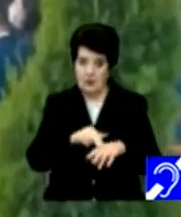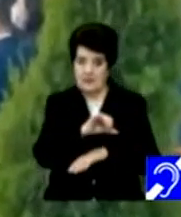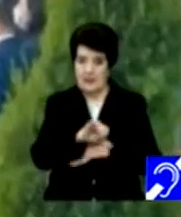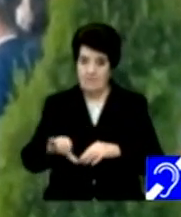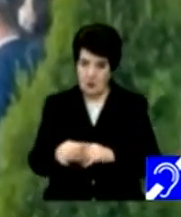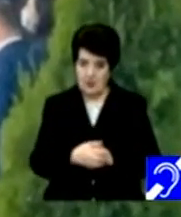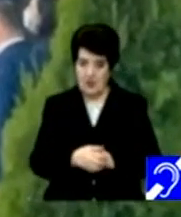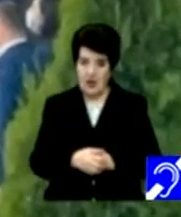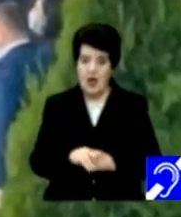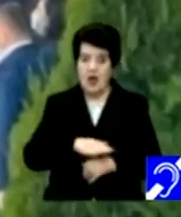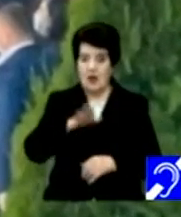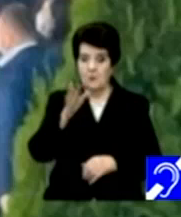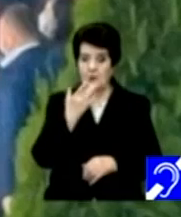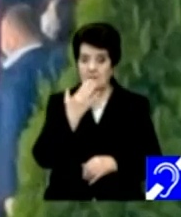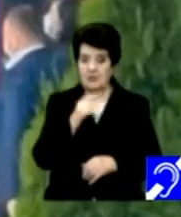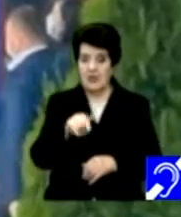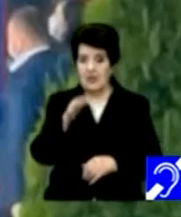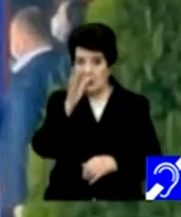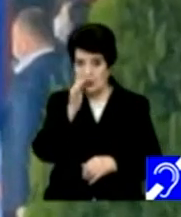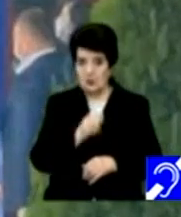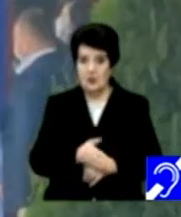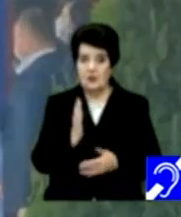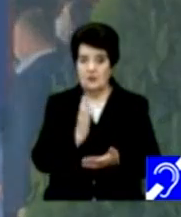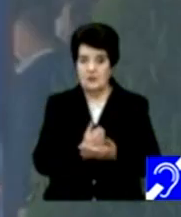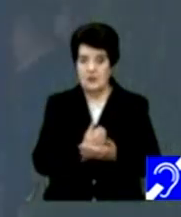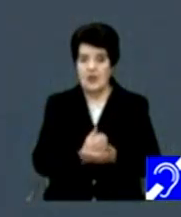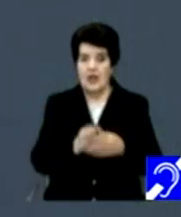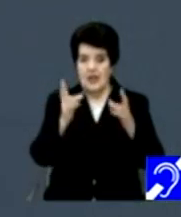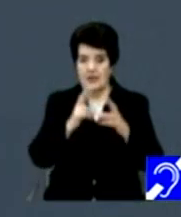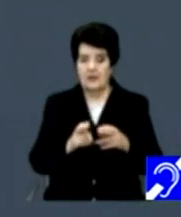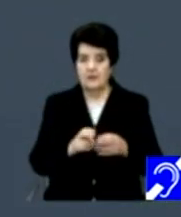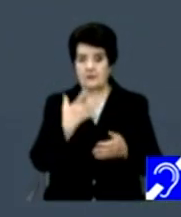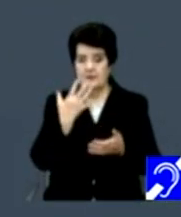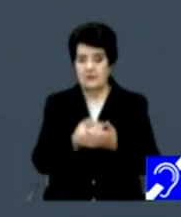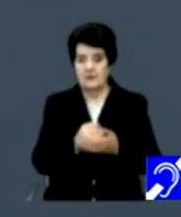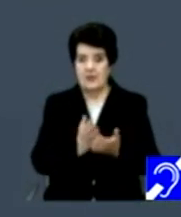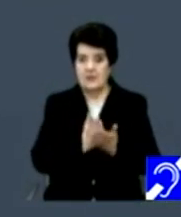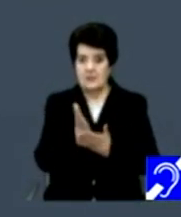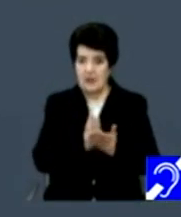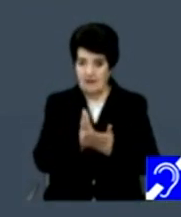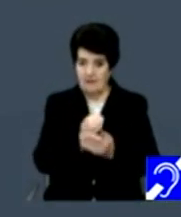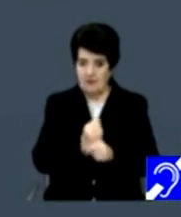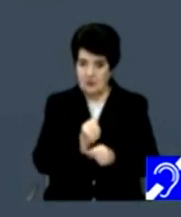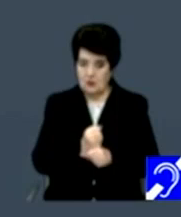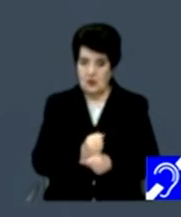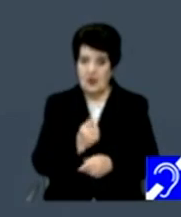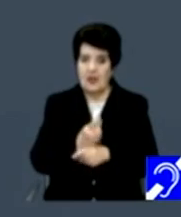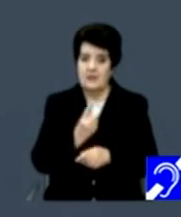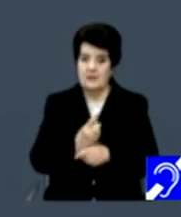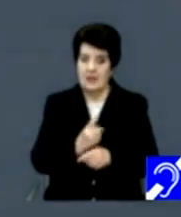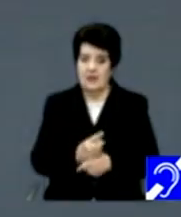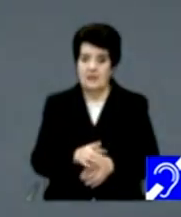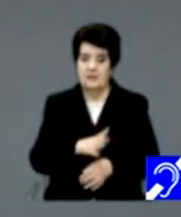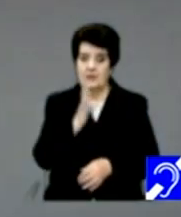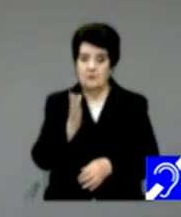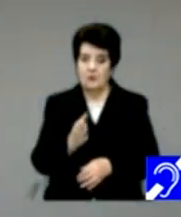frontieră, aeroportul internațional Chișinău, fiind în exercitarea atribuțiilor de serviciu, în contextul restricțiilor impuse de